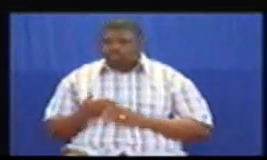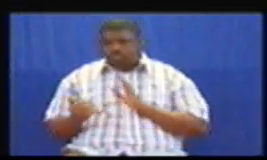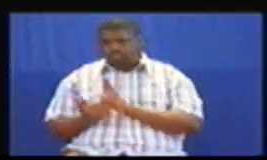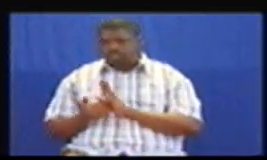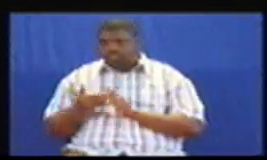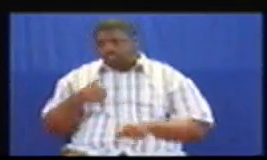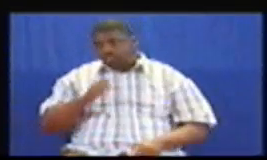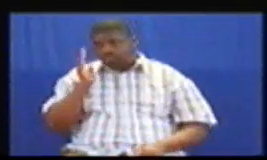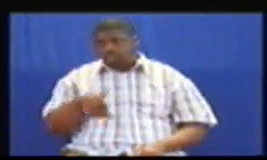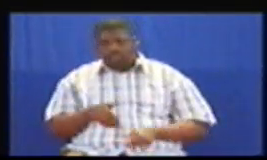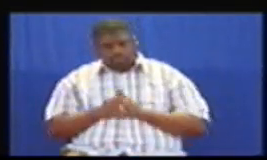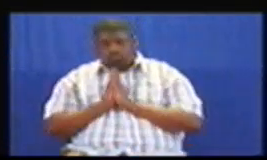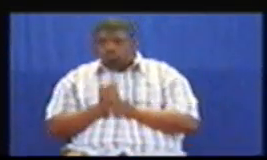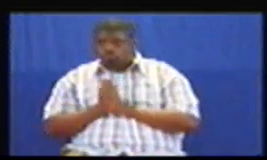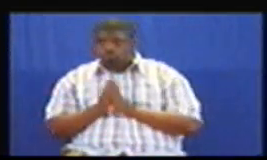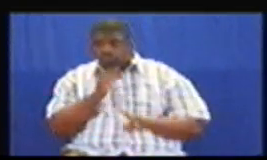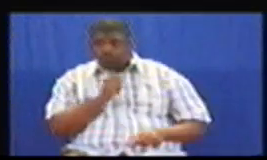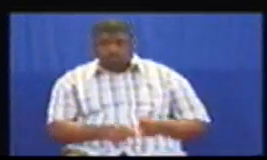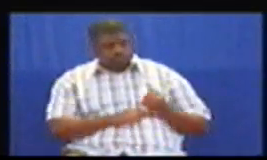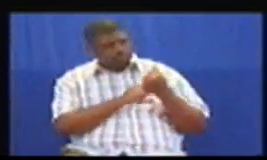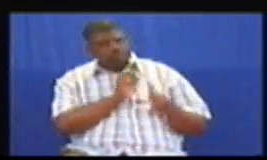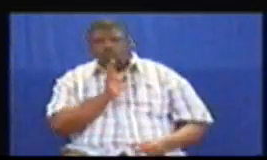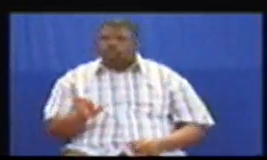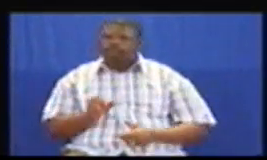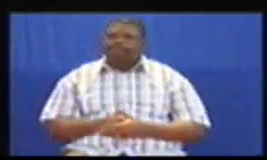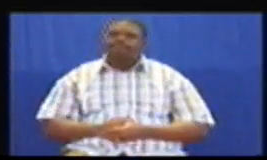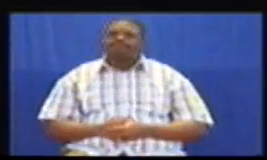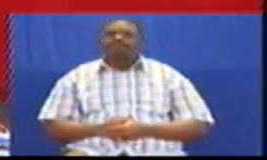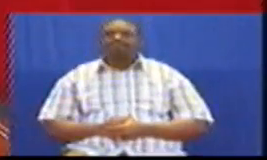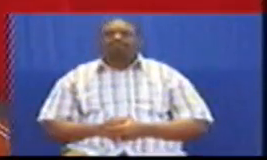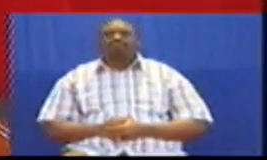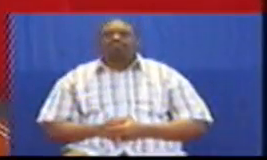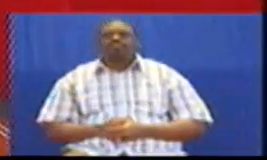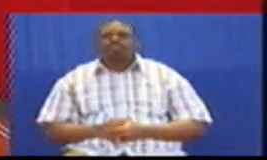hayo, ninashukuru sana Mheshimiwa Speaker na naunga mkono hoja.